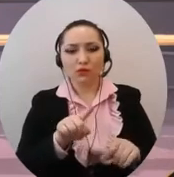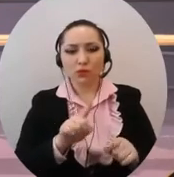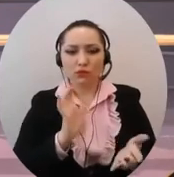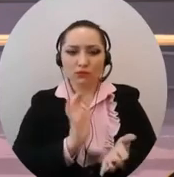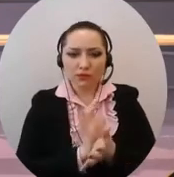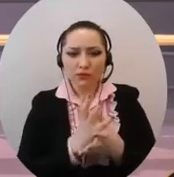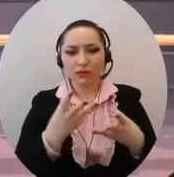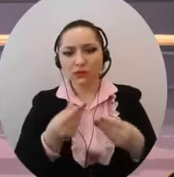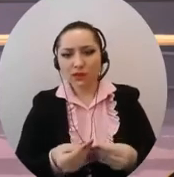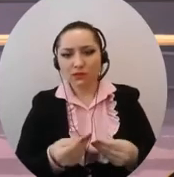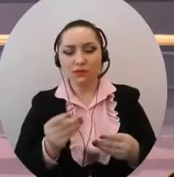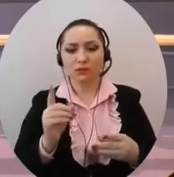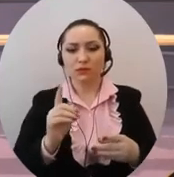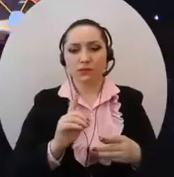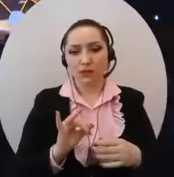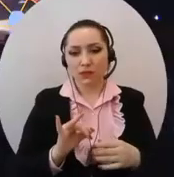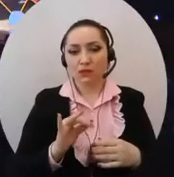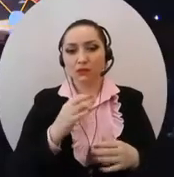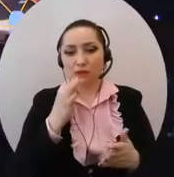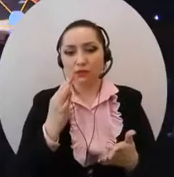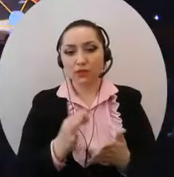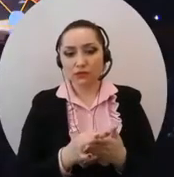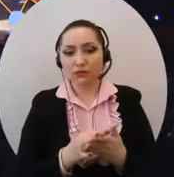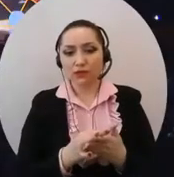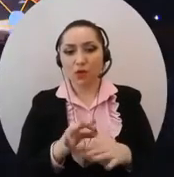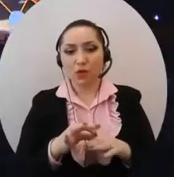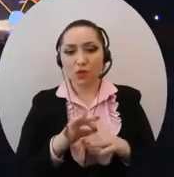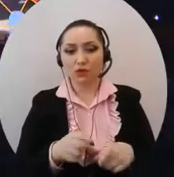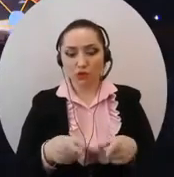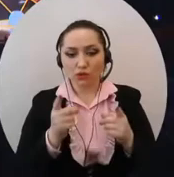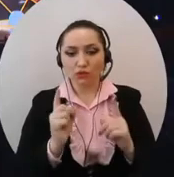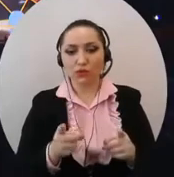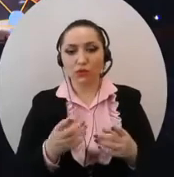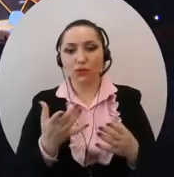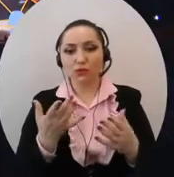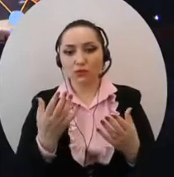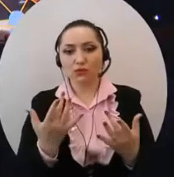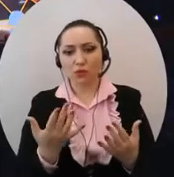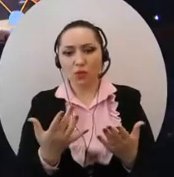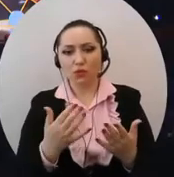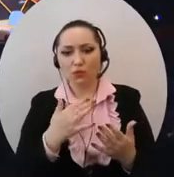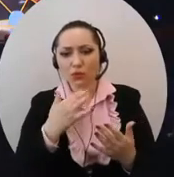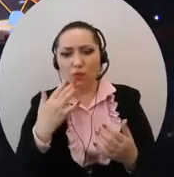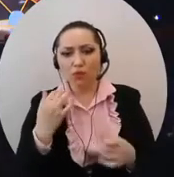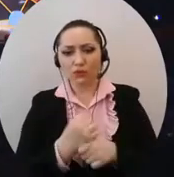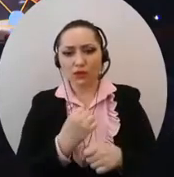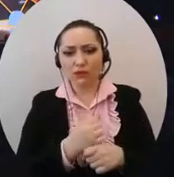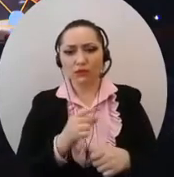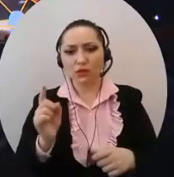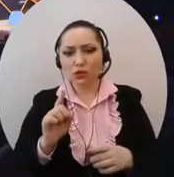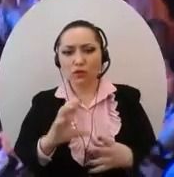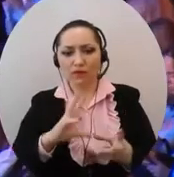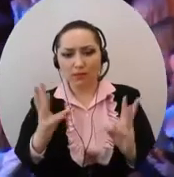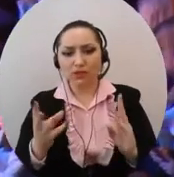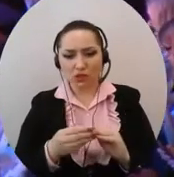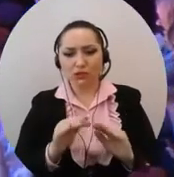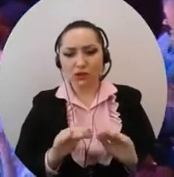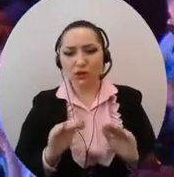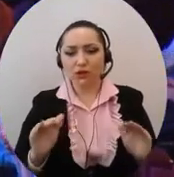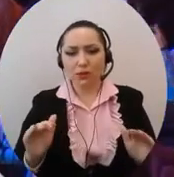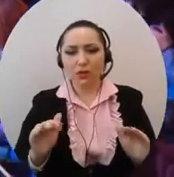есть, да? И, соответственно, кожа действительно настолько много для нас делает, что вообще-то, ребят, нам надо